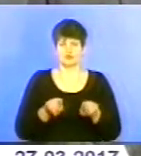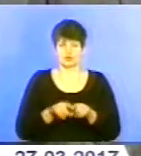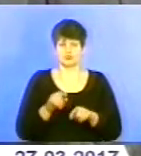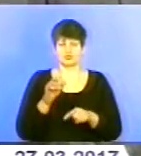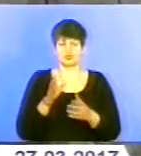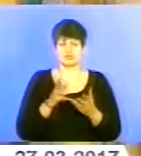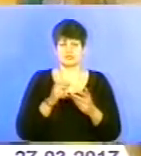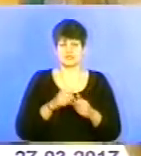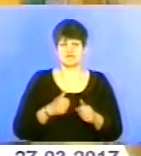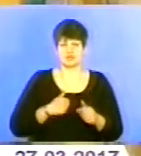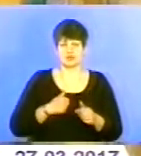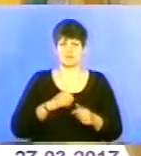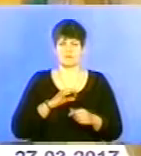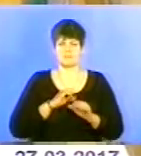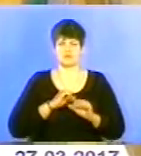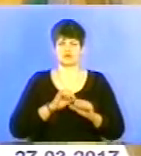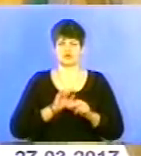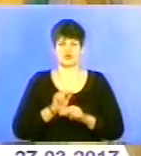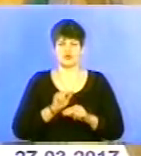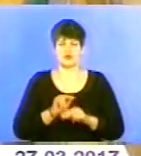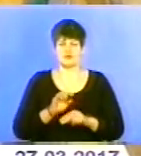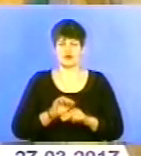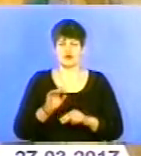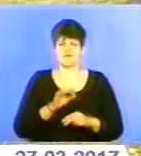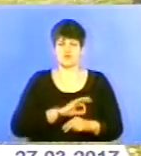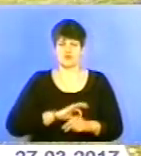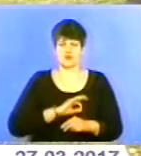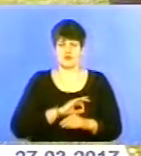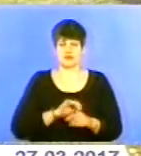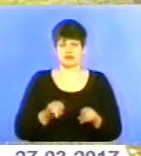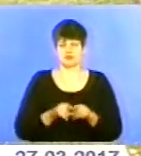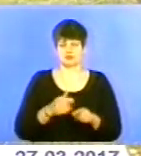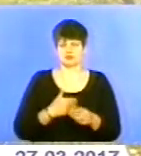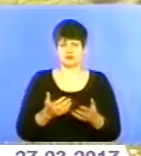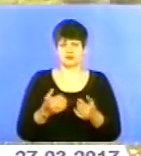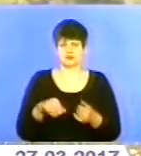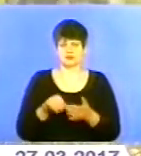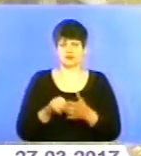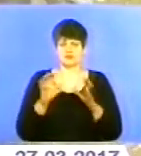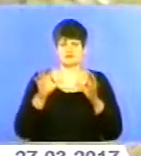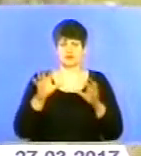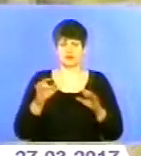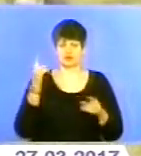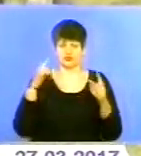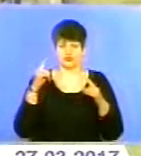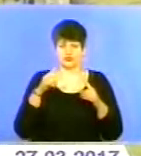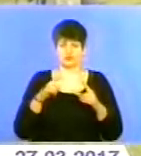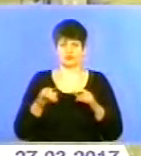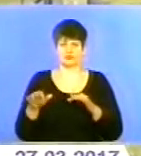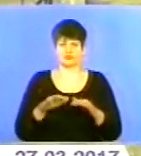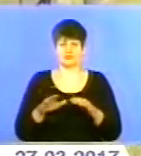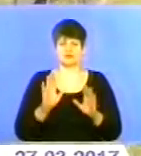з військово-патріотичного виховання. Водночас планують брати участь у законотворчому процесі, що стосується сфери оборони. Також будуть